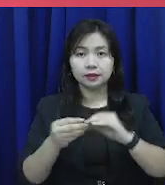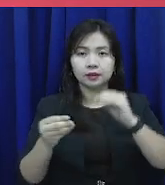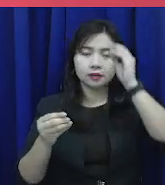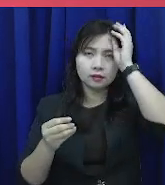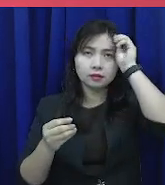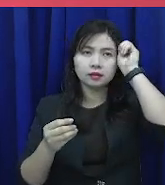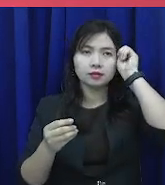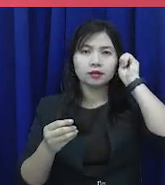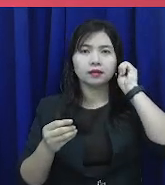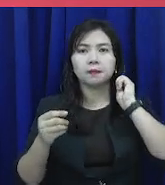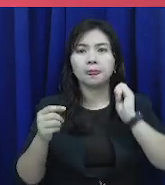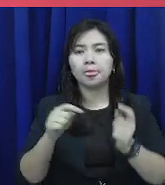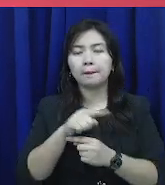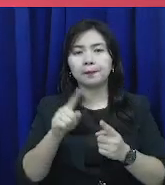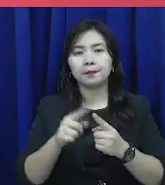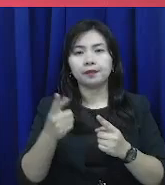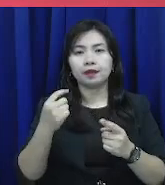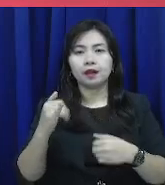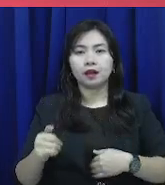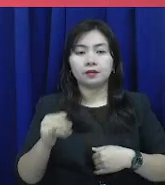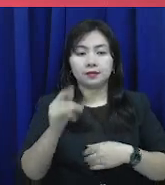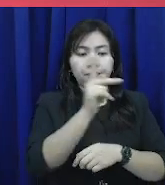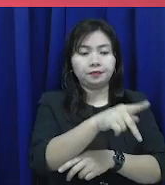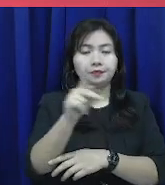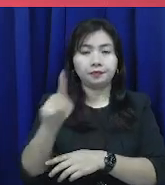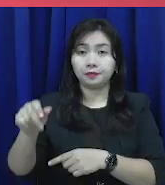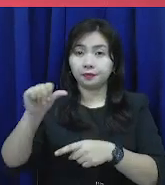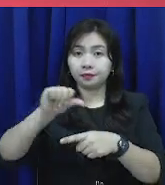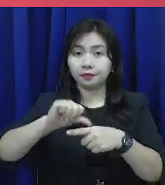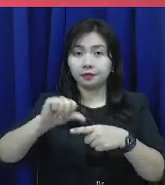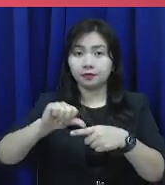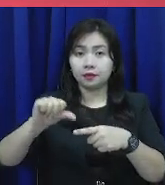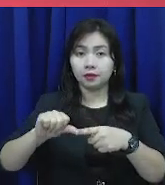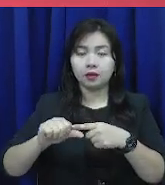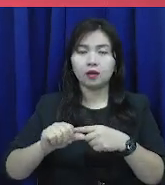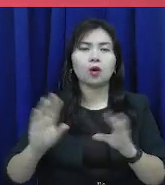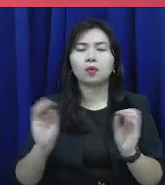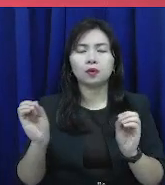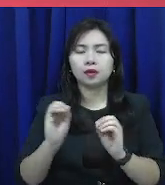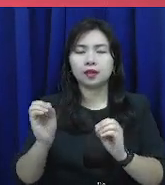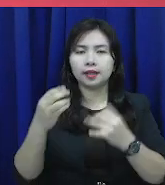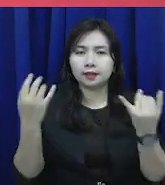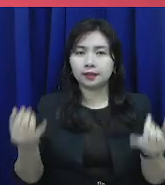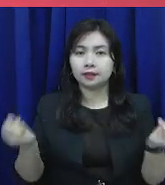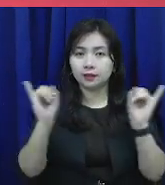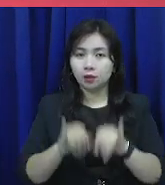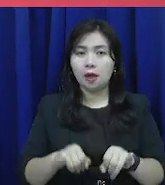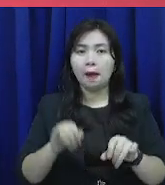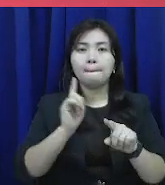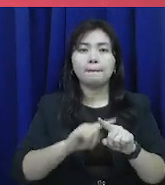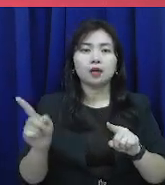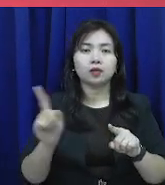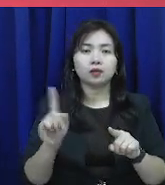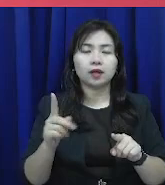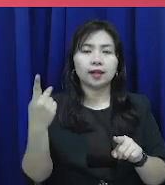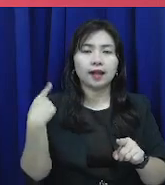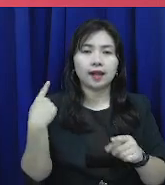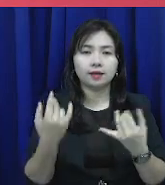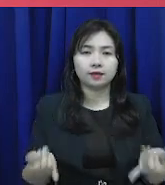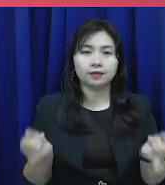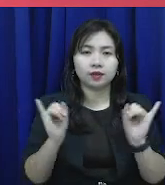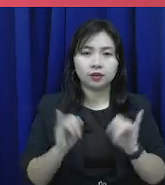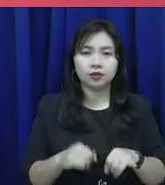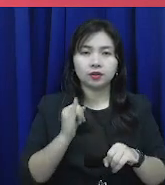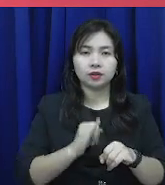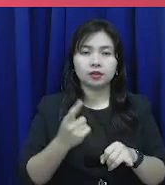his seed walang issue Iyung seed ang issue are the grounds you see are the grounds now dito